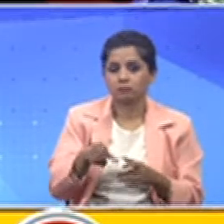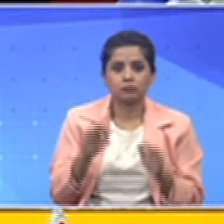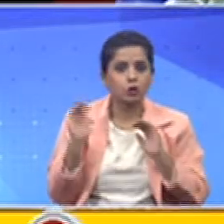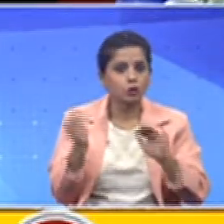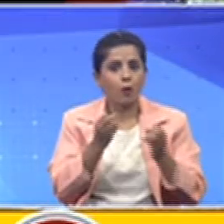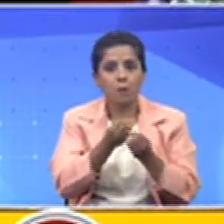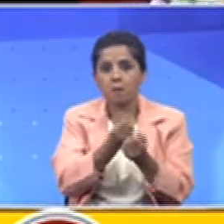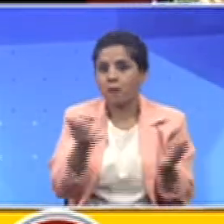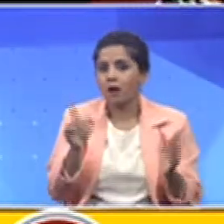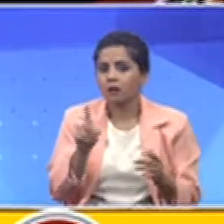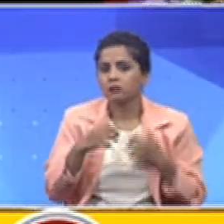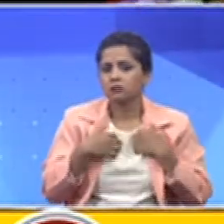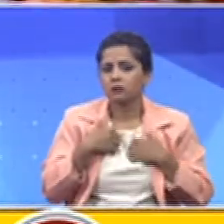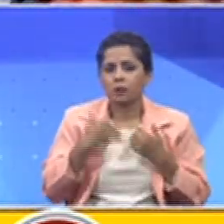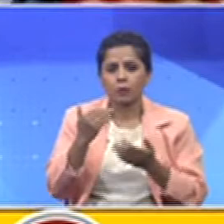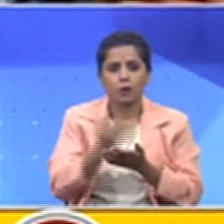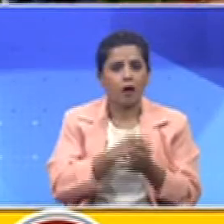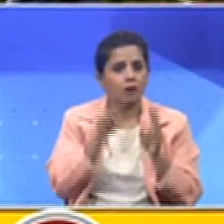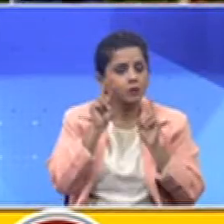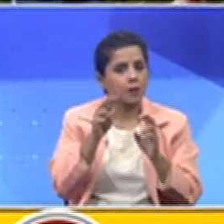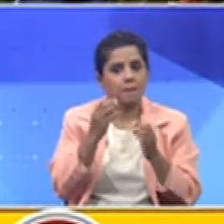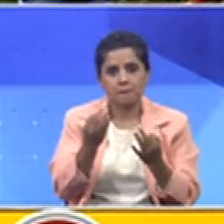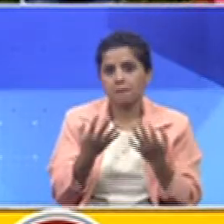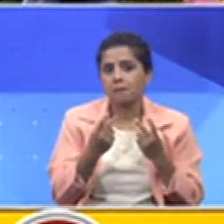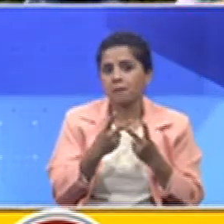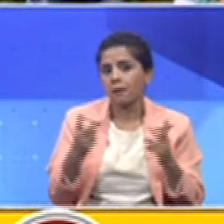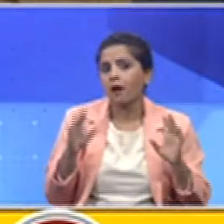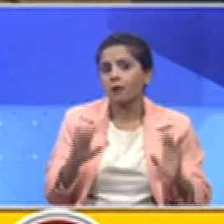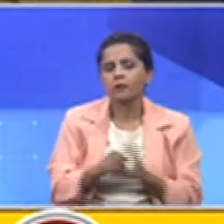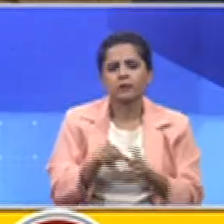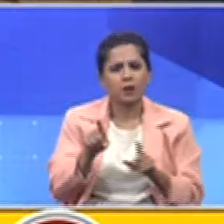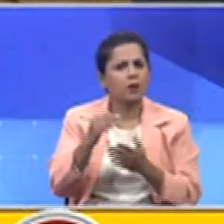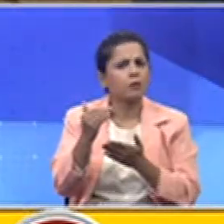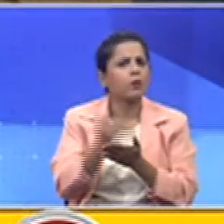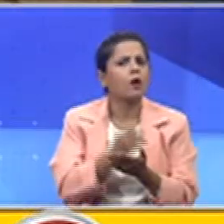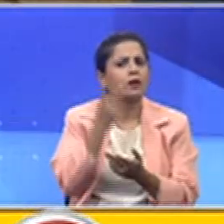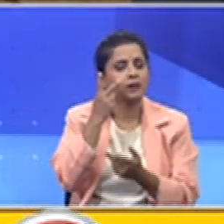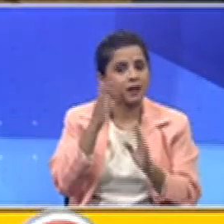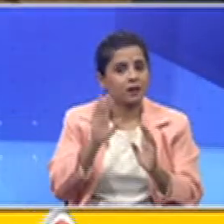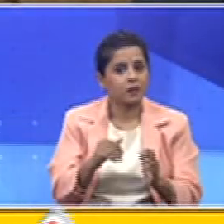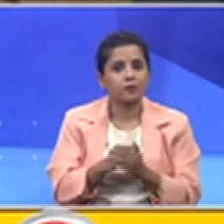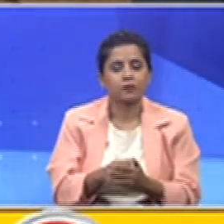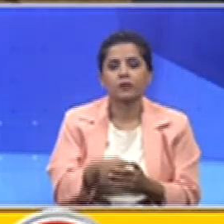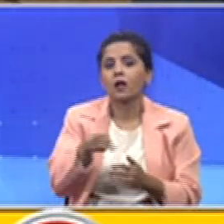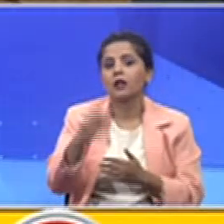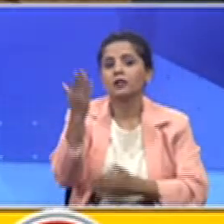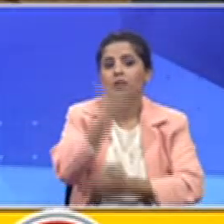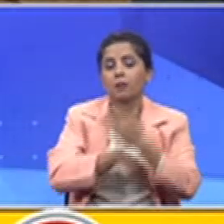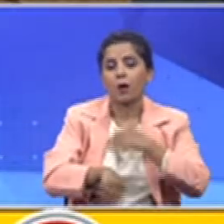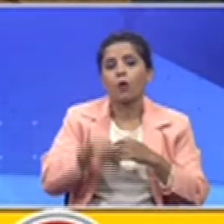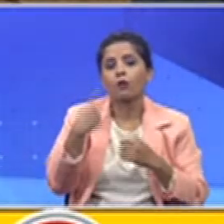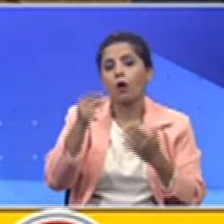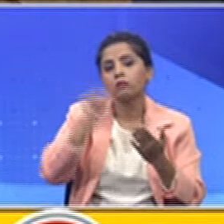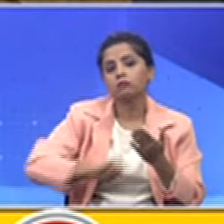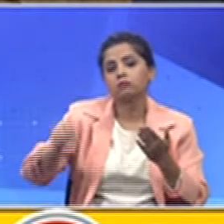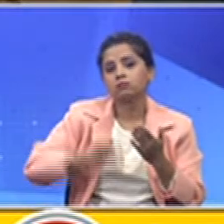कई दिलचस्प कार्यक्रम देखने को मिले। ऐसा ही एक कार्यक्रम था दिव्यांग लेखकों के